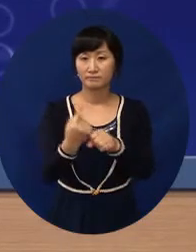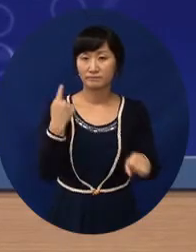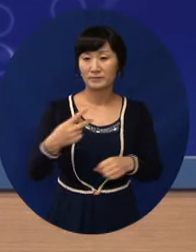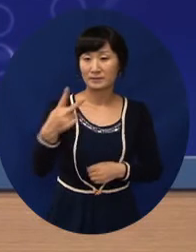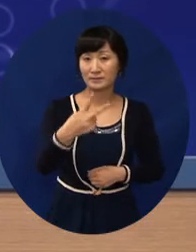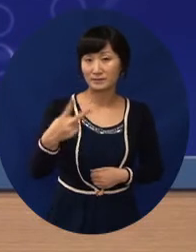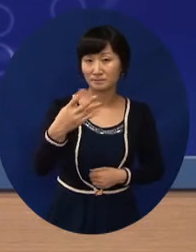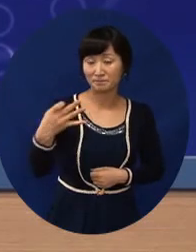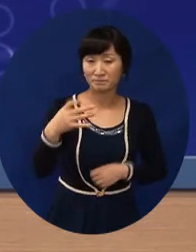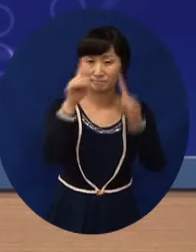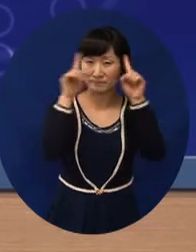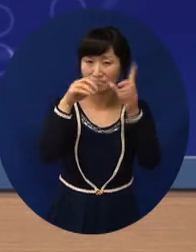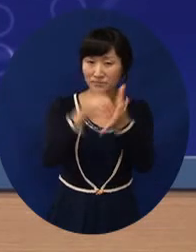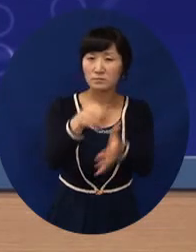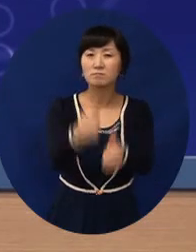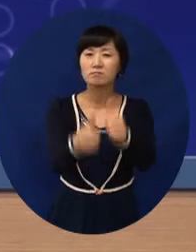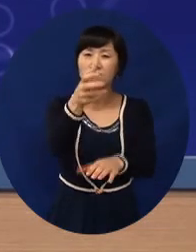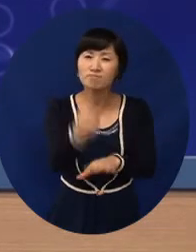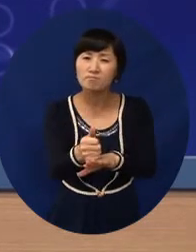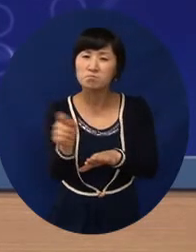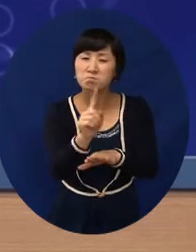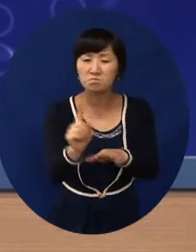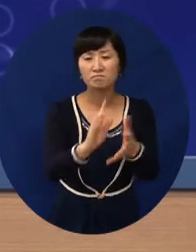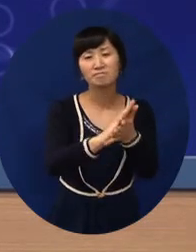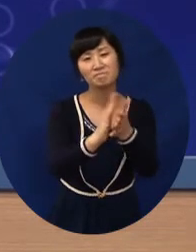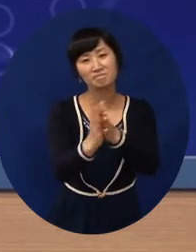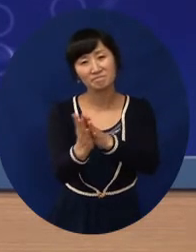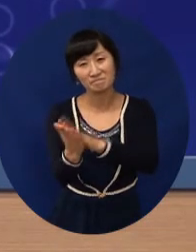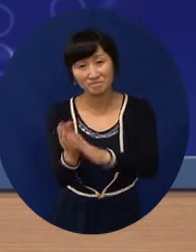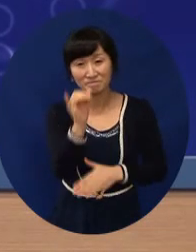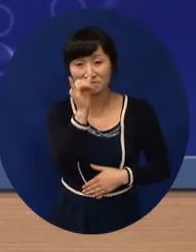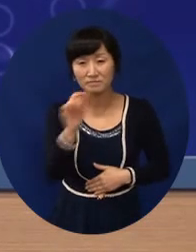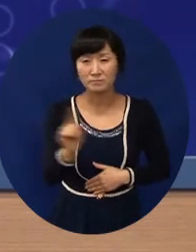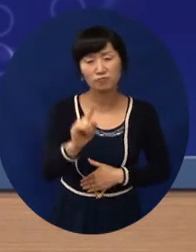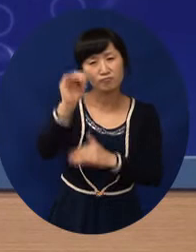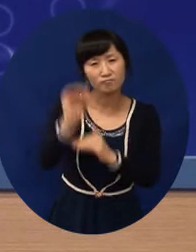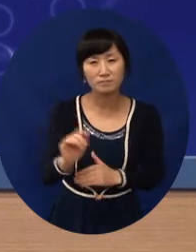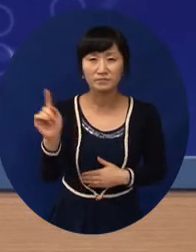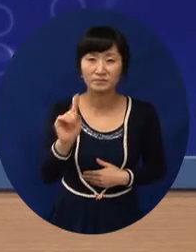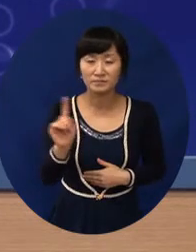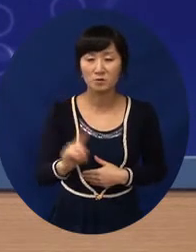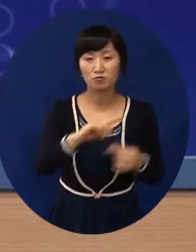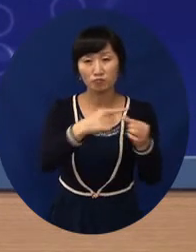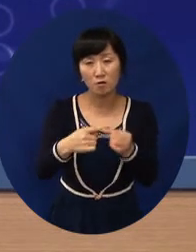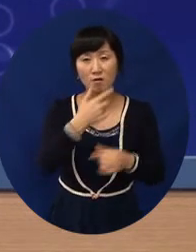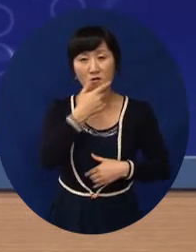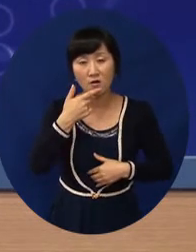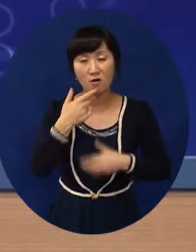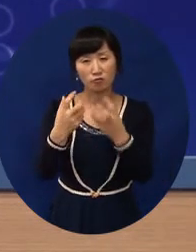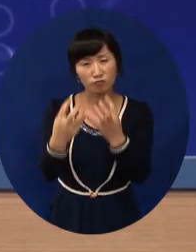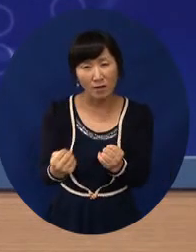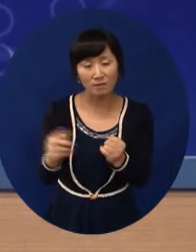작년 2014학년도 대학 수학능력시험은 여러 가지 변화가 많았습니다. 그중 가장 큰 변화는 국어,